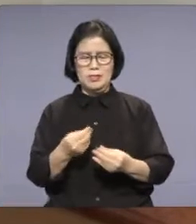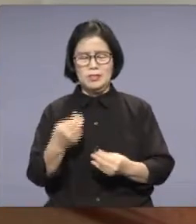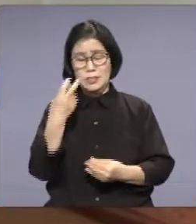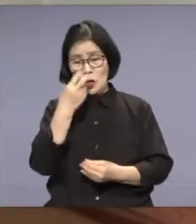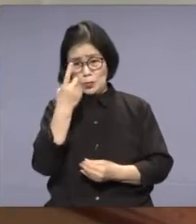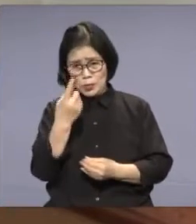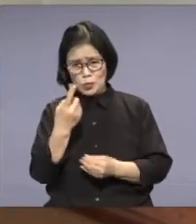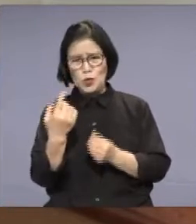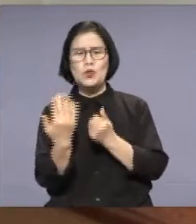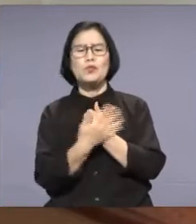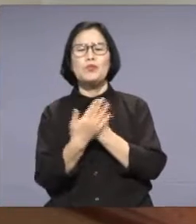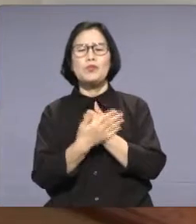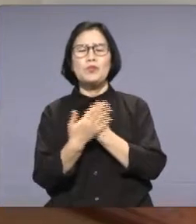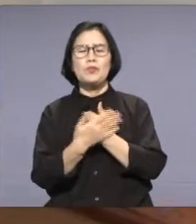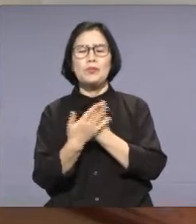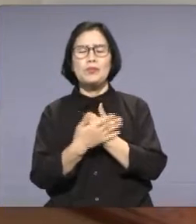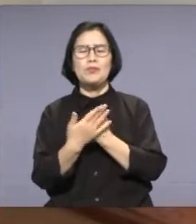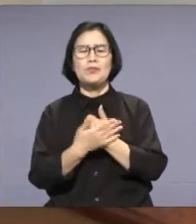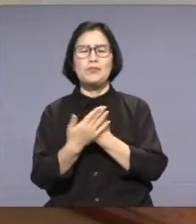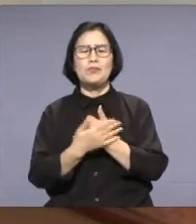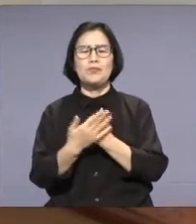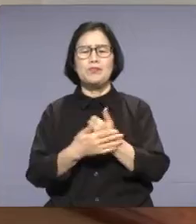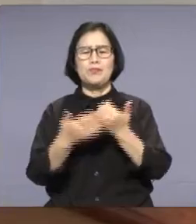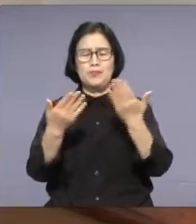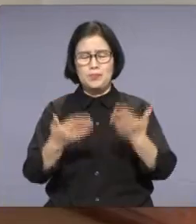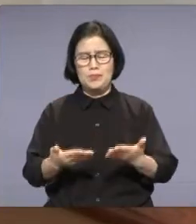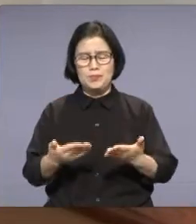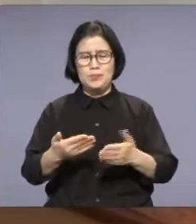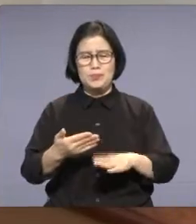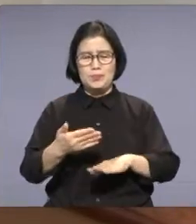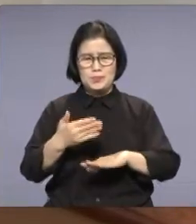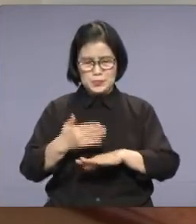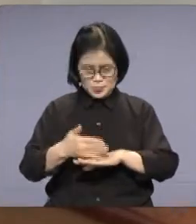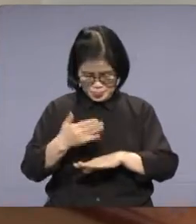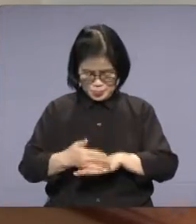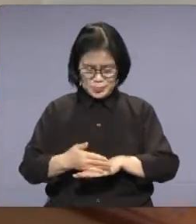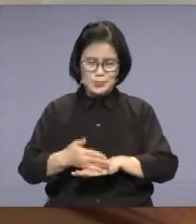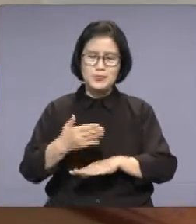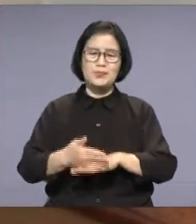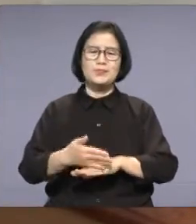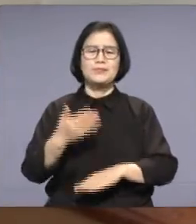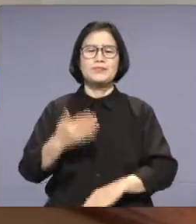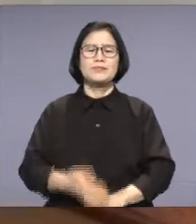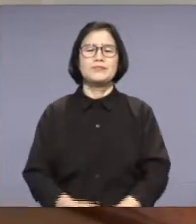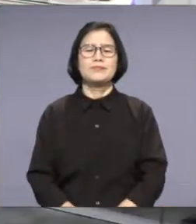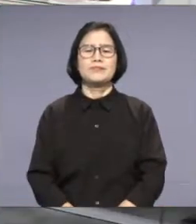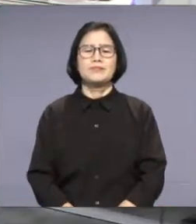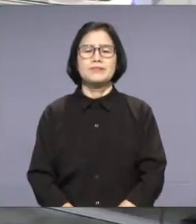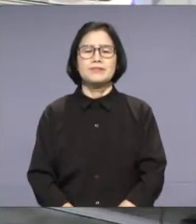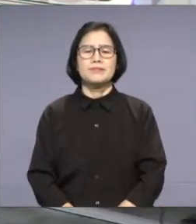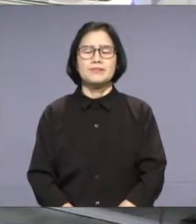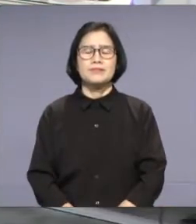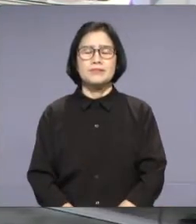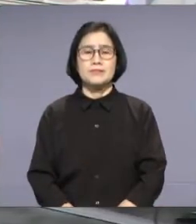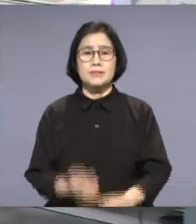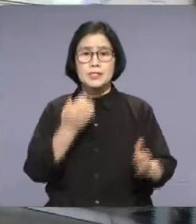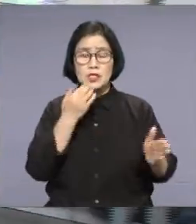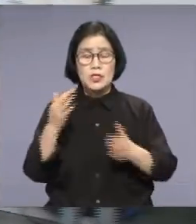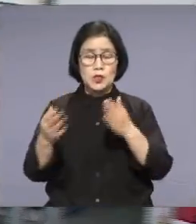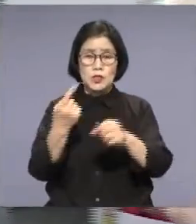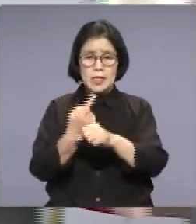거죠. 경비원에도 그렇게 다 배려를 해주니까 고맙습니다. 경기도는